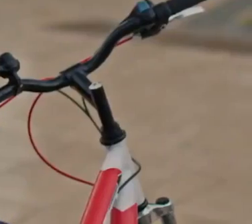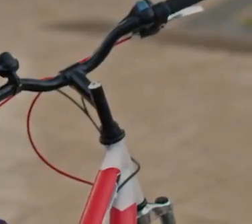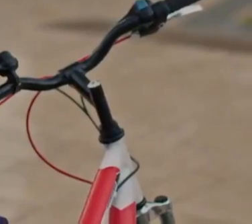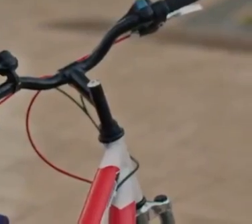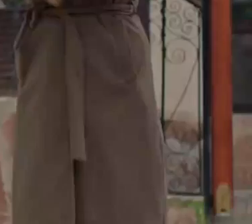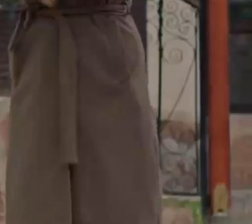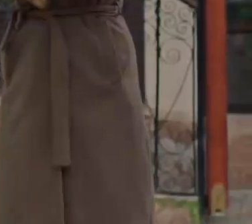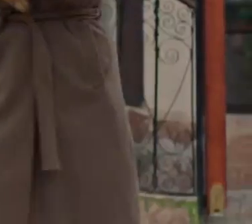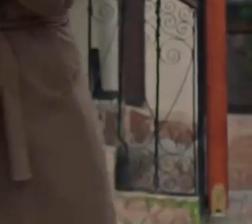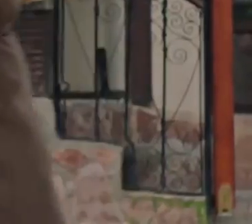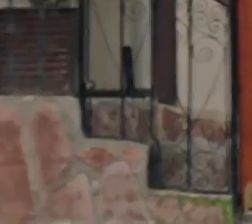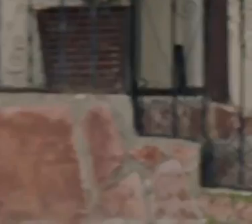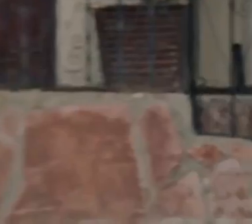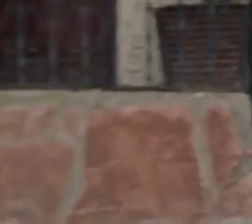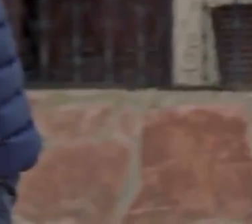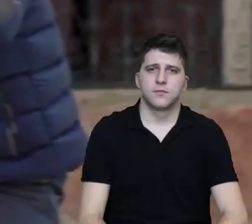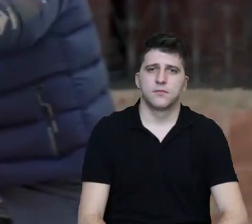Arda durup Alev'e poz verdi.